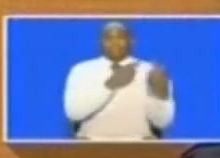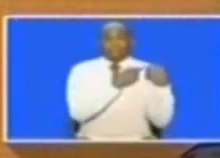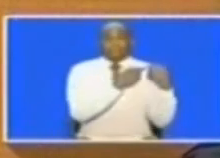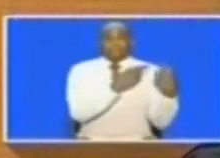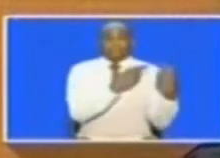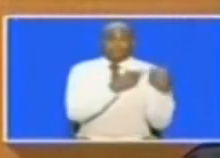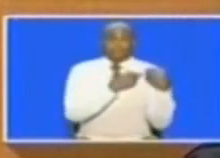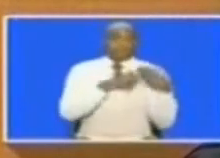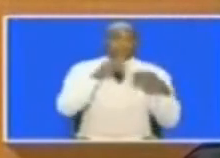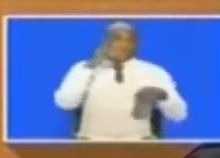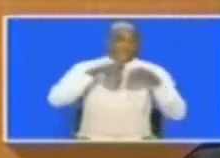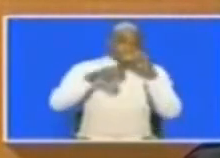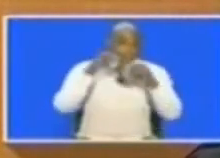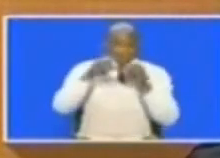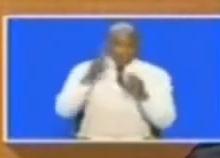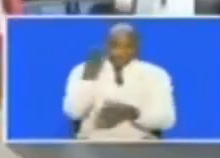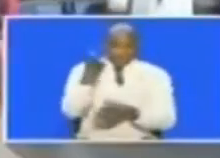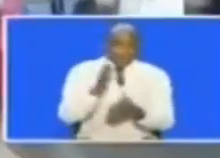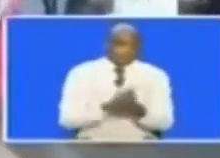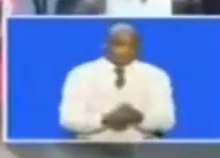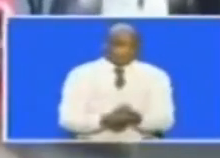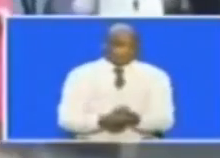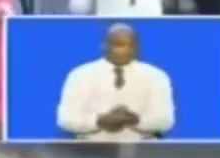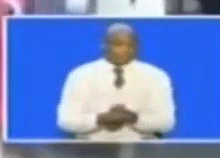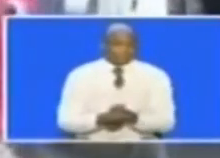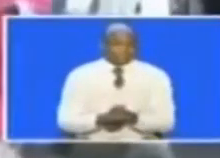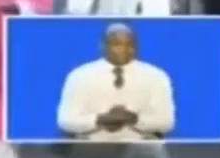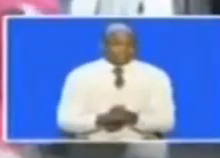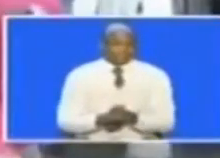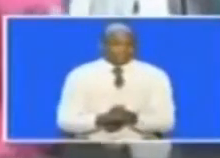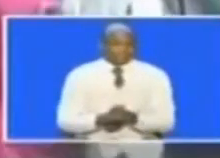ya IEBC.